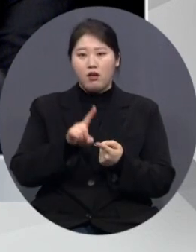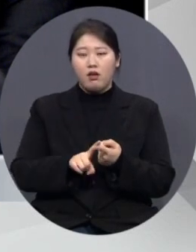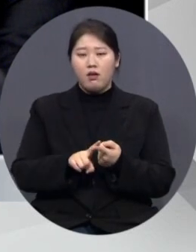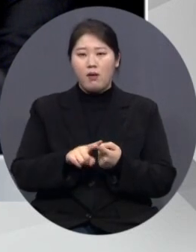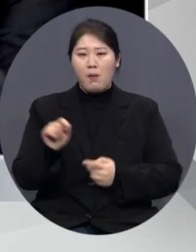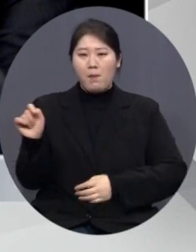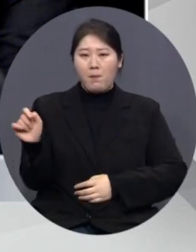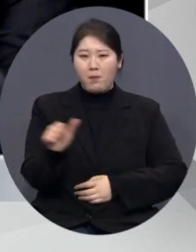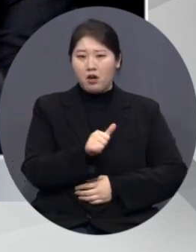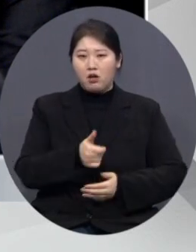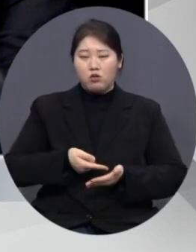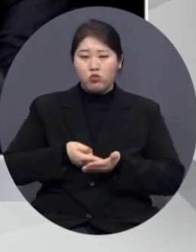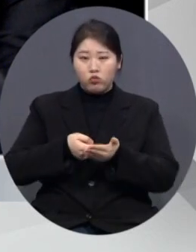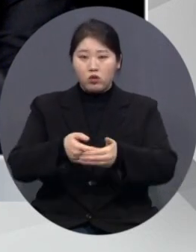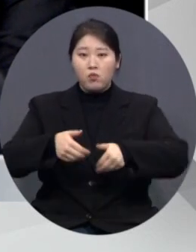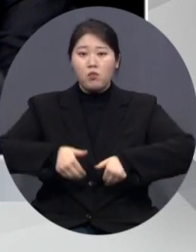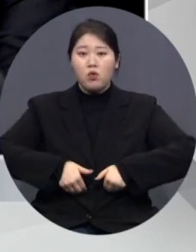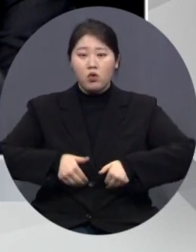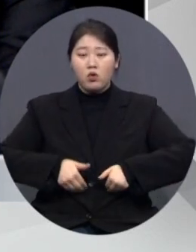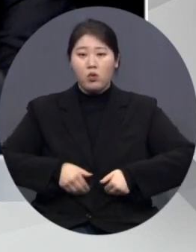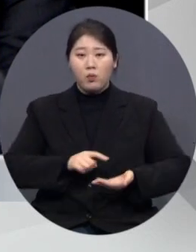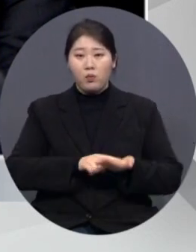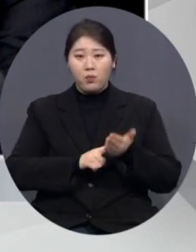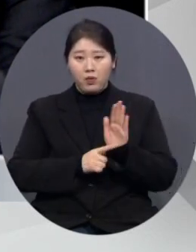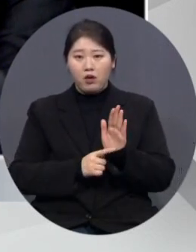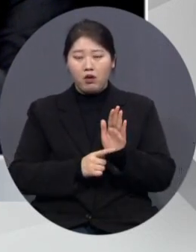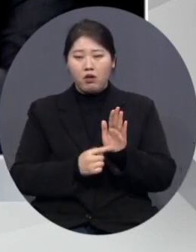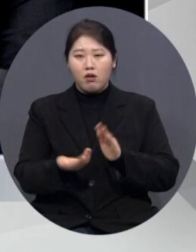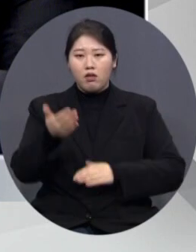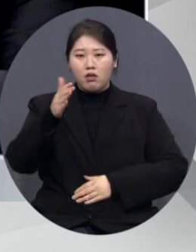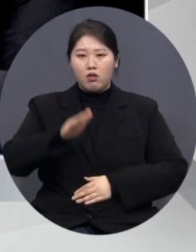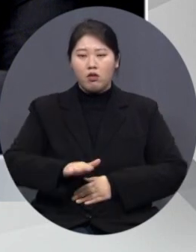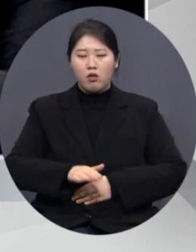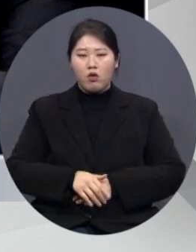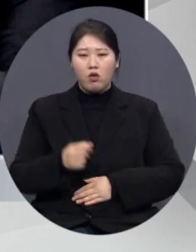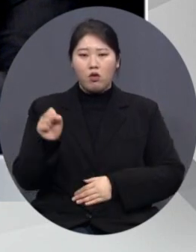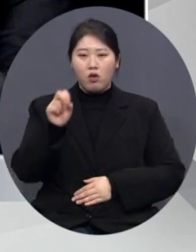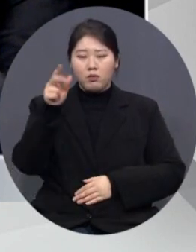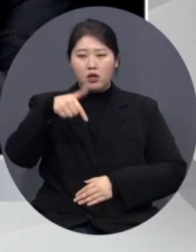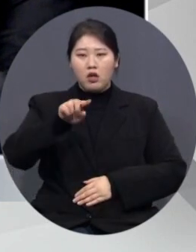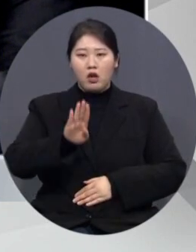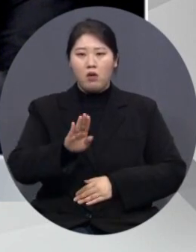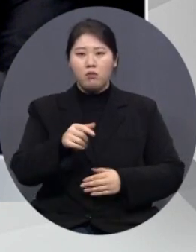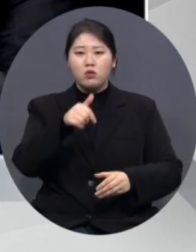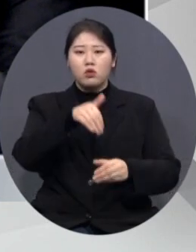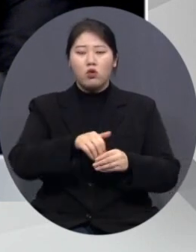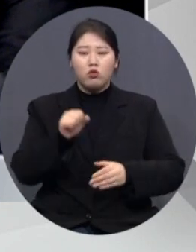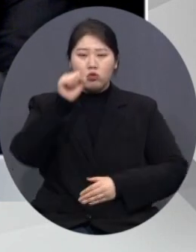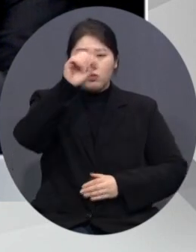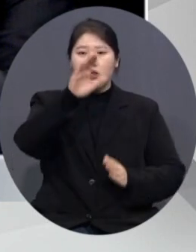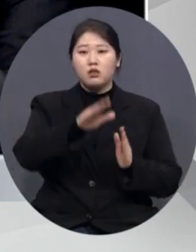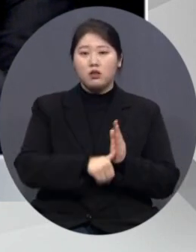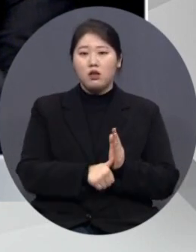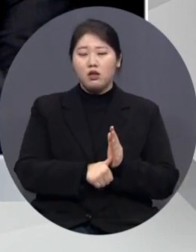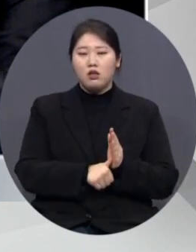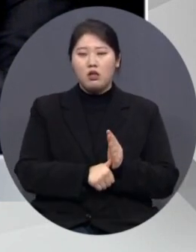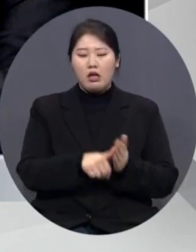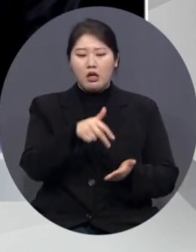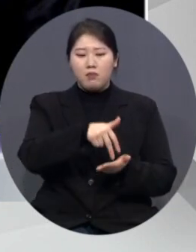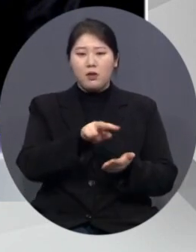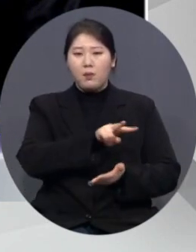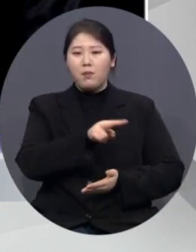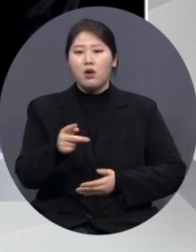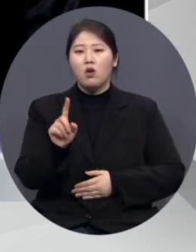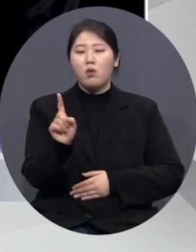신속히 추진되어야 한다라고 말씀하셨는데이 갑선거구 와서는 왜 이렇게 또 입장이 바뀐